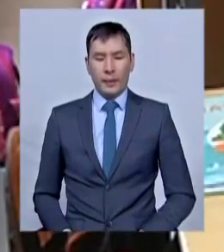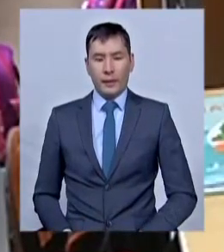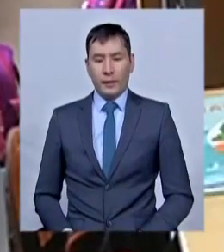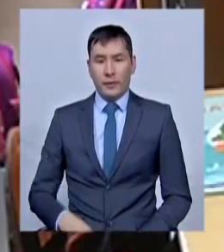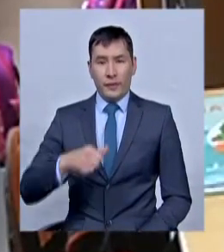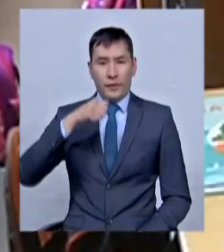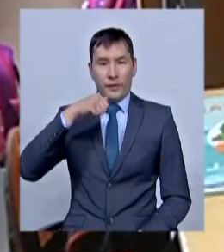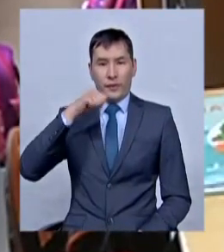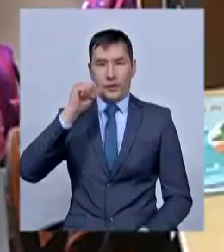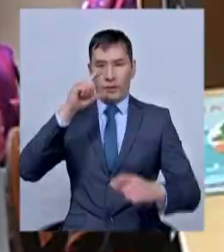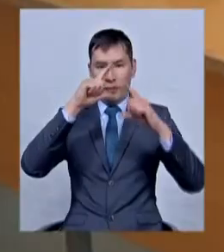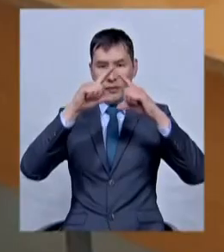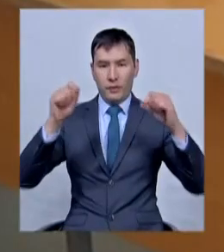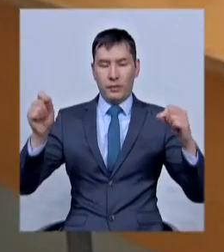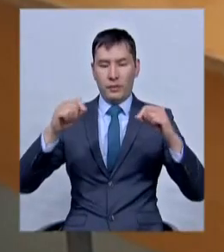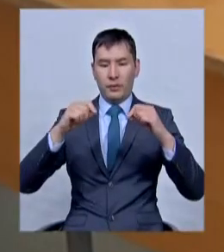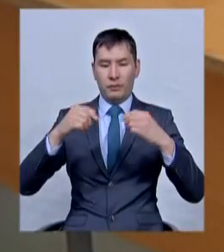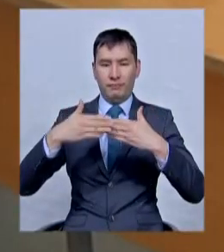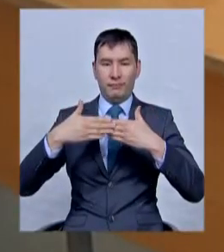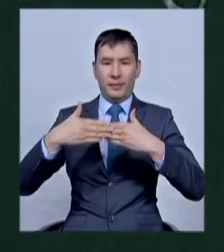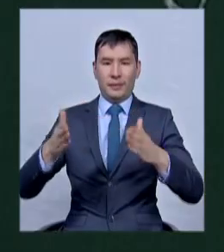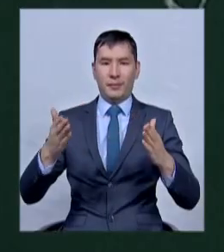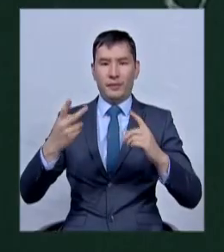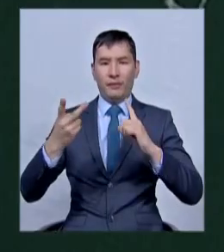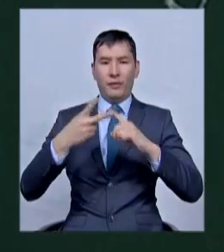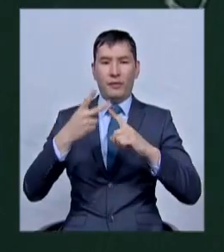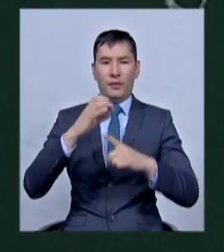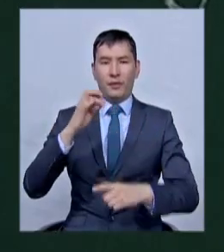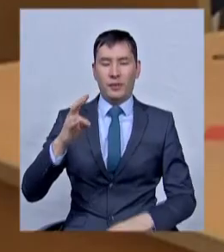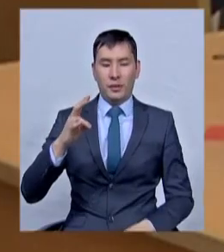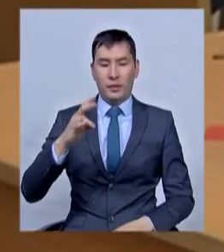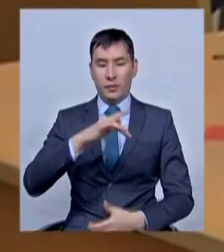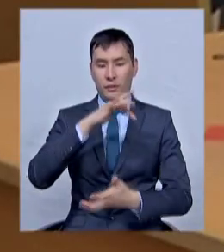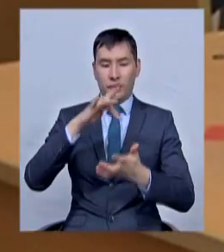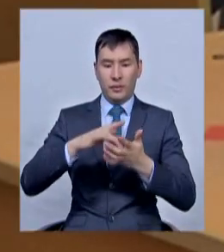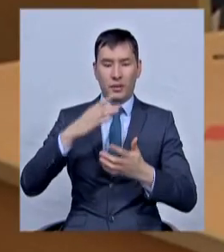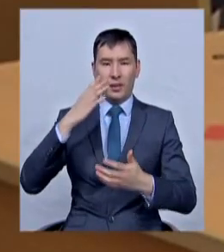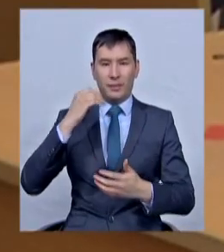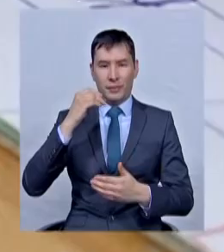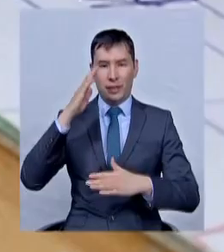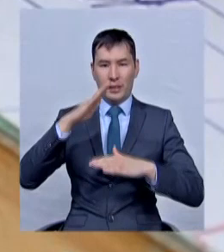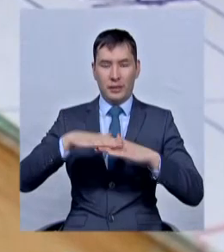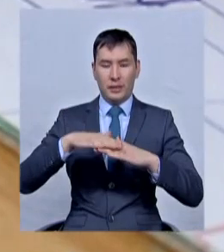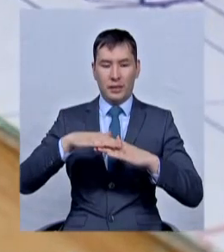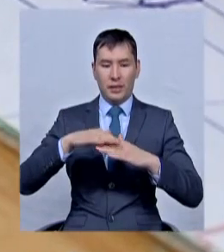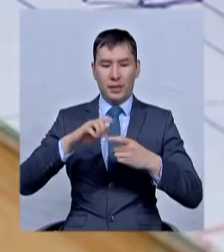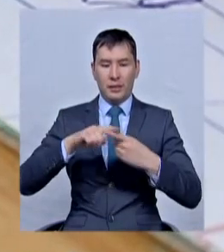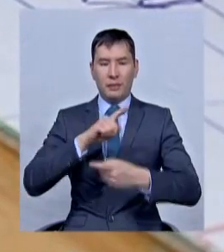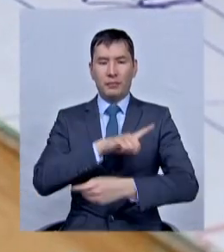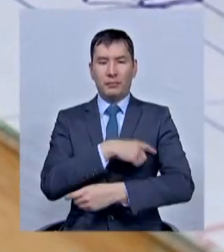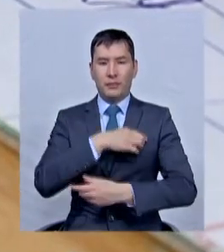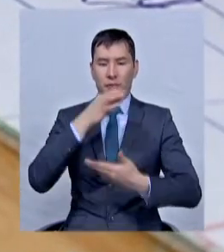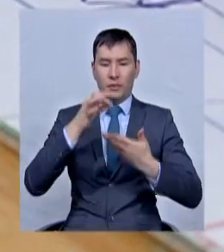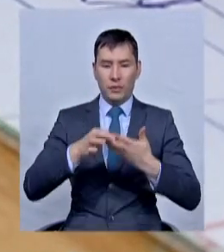Күні кеше ғана мектеп оқушыларына 2-90 басталды. Алматы қаласының бас санитарлық дәрігерінің қаулысына сәйкес, 1-ші сынып пен